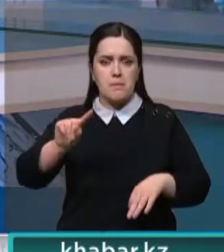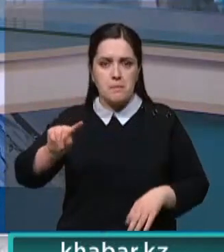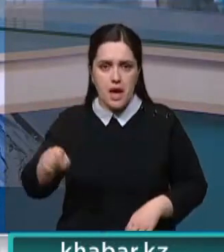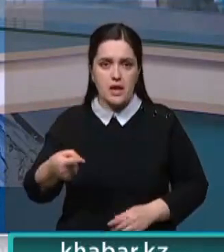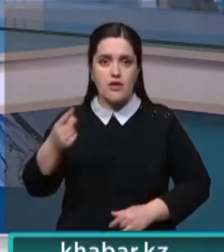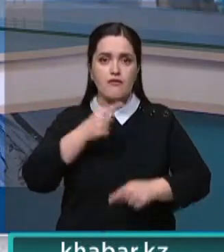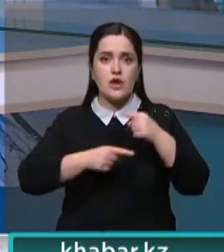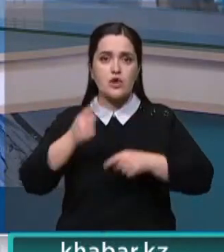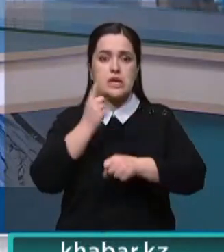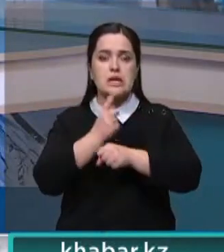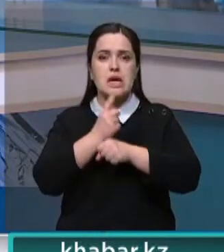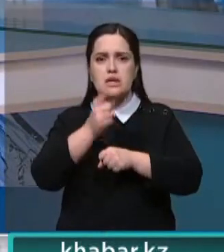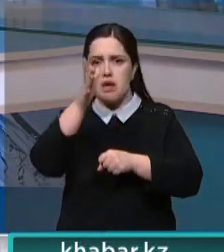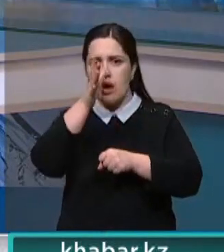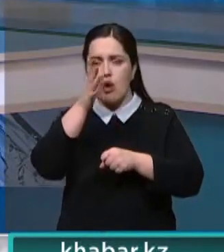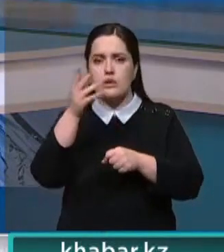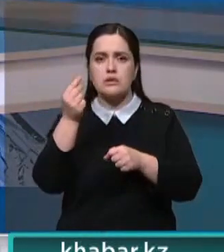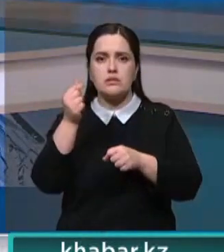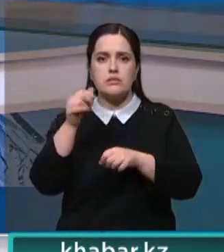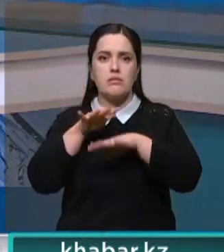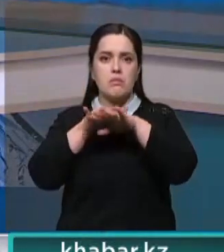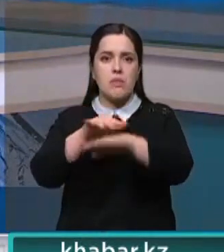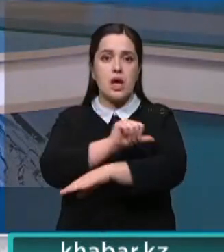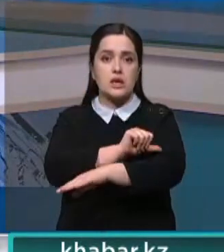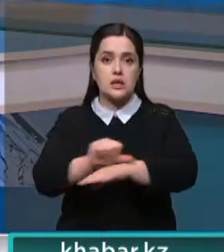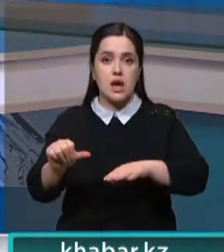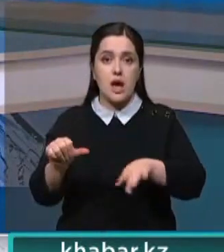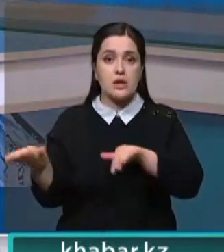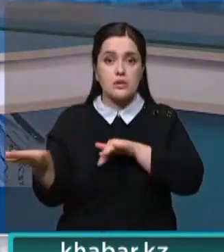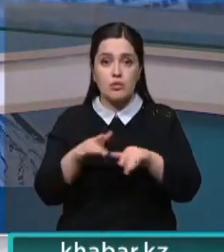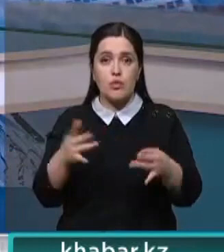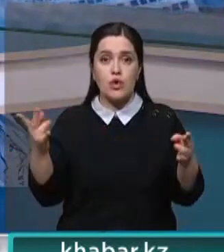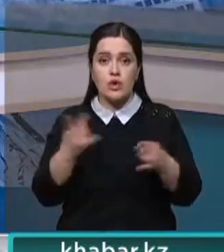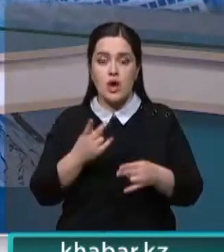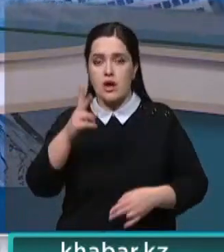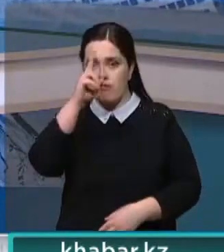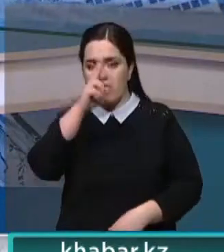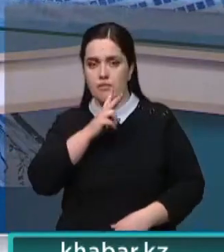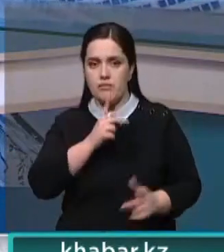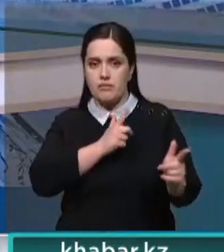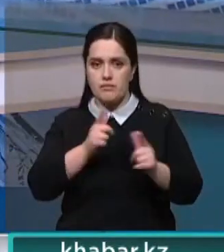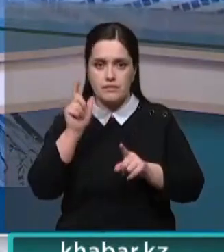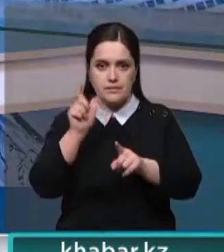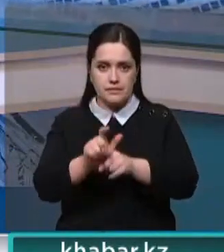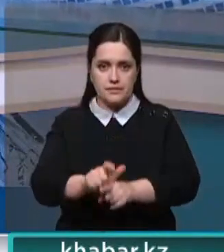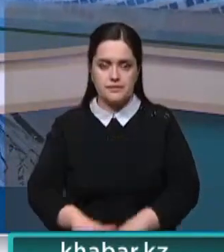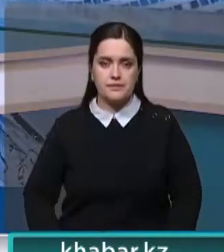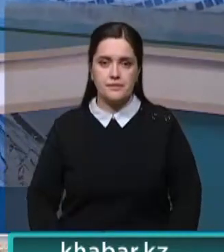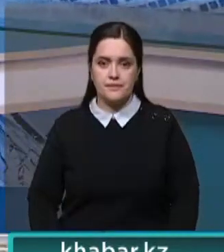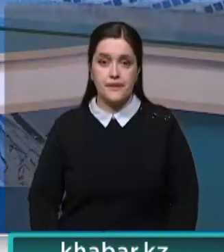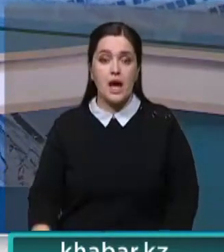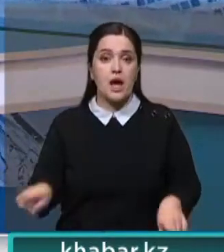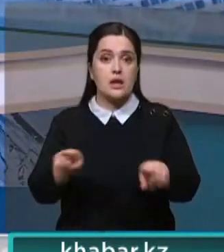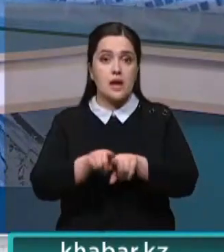незаконно выведенные из страны финансы, причем инструменты, как это сделать, необходимо представить в течение 2 месяцев.